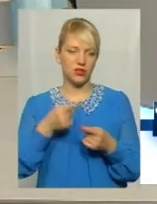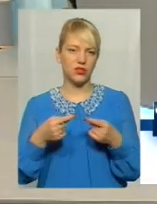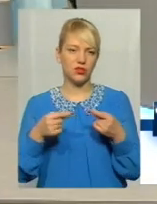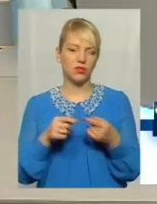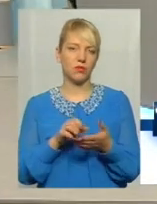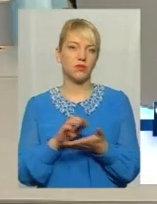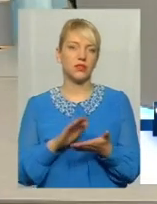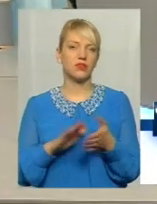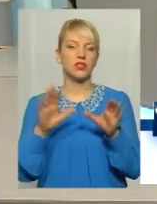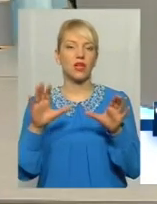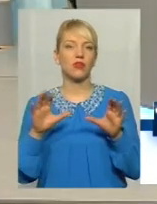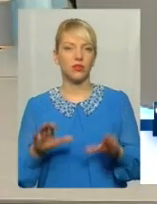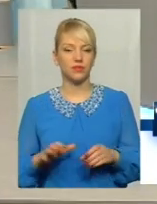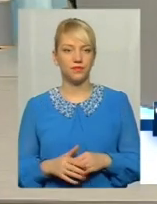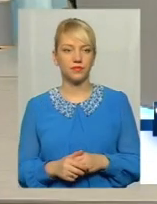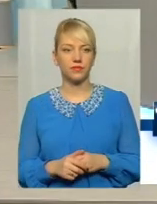законом.